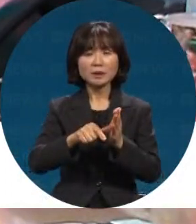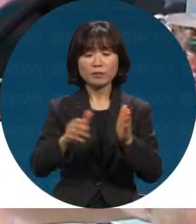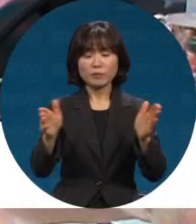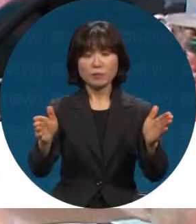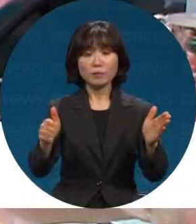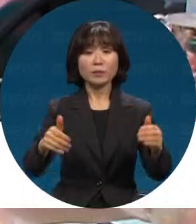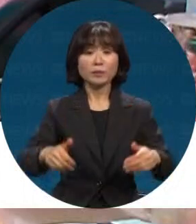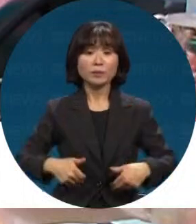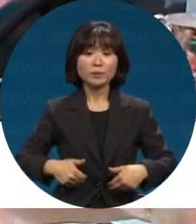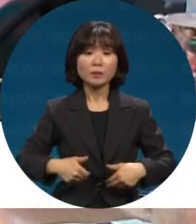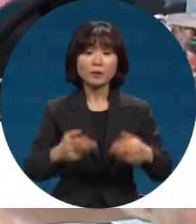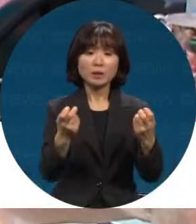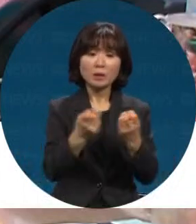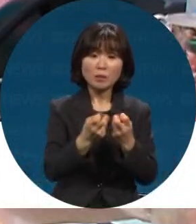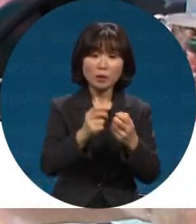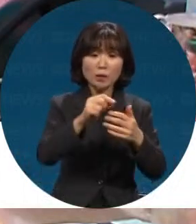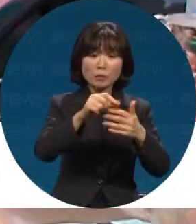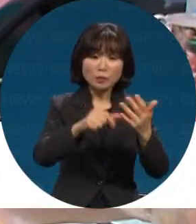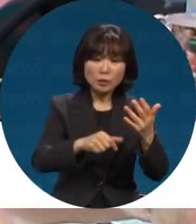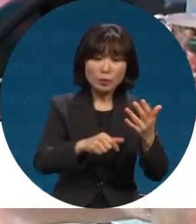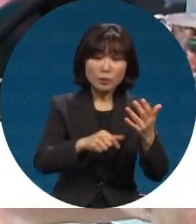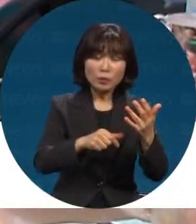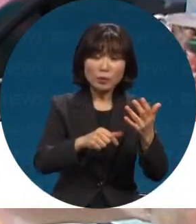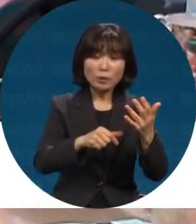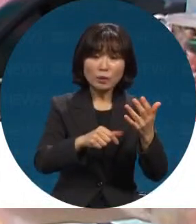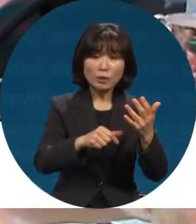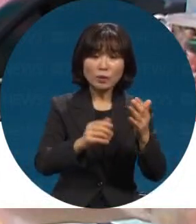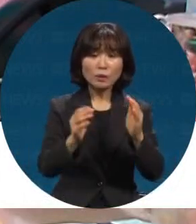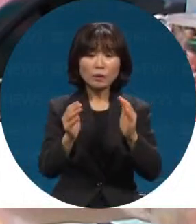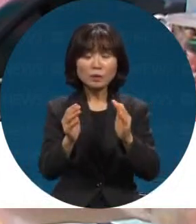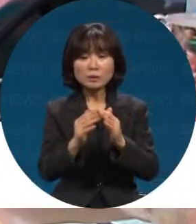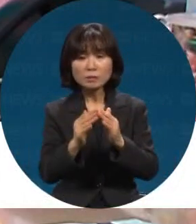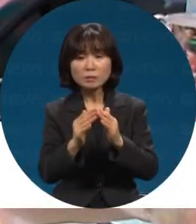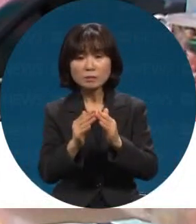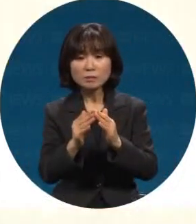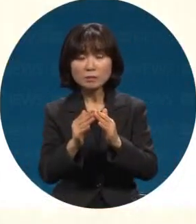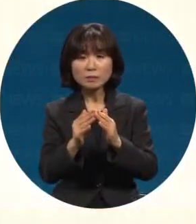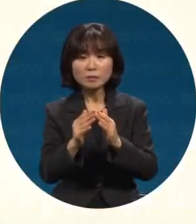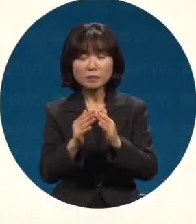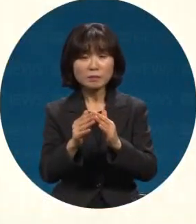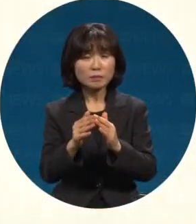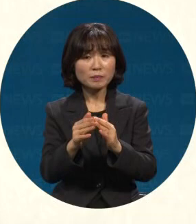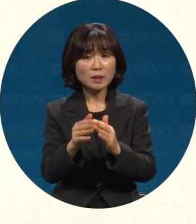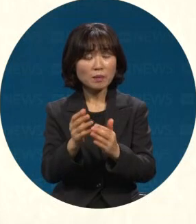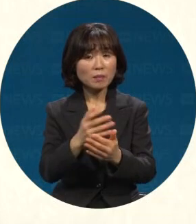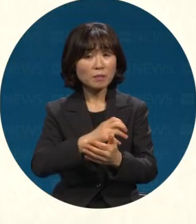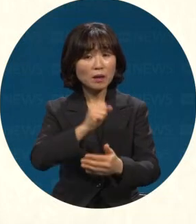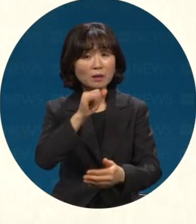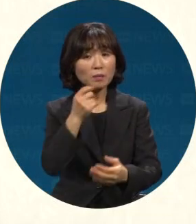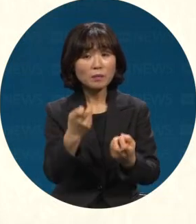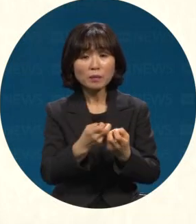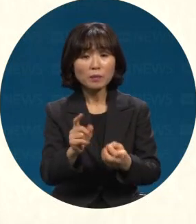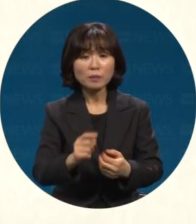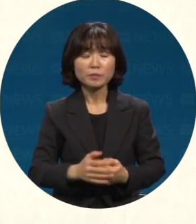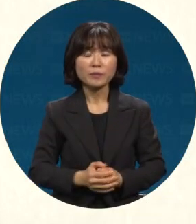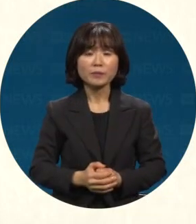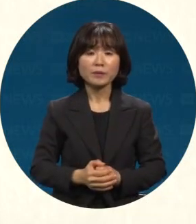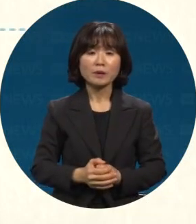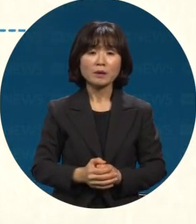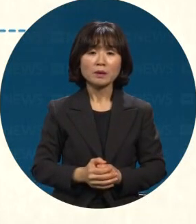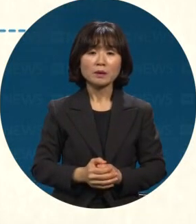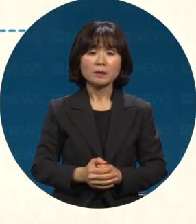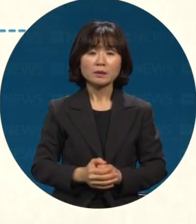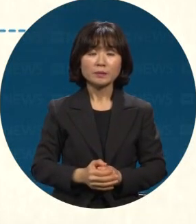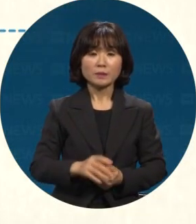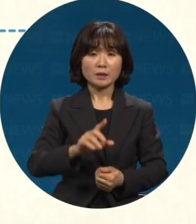필요하다 방법 순서 어떻게 하면 이렇게 얻을 수 있는지 ebs가 민영배원실의 요청해